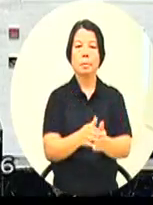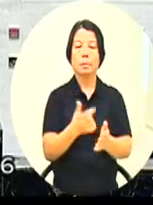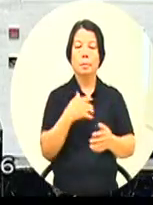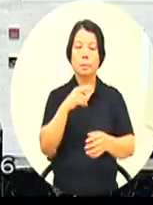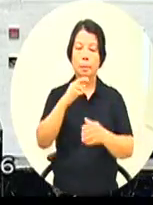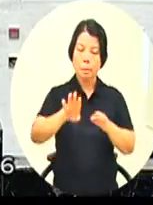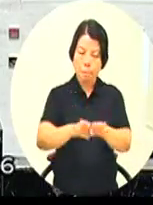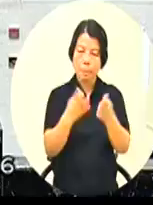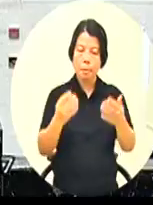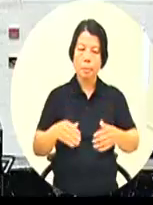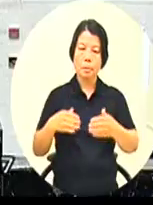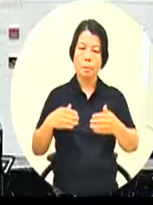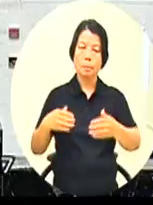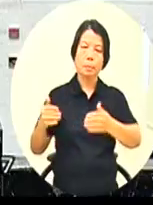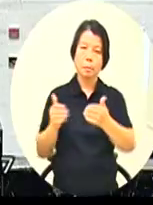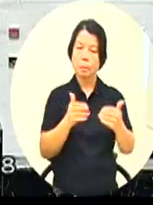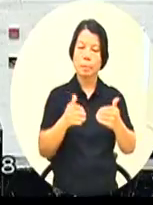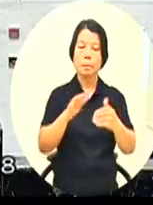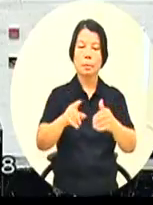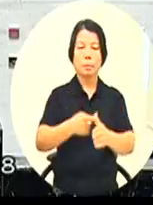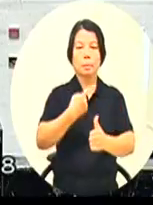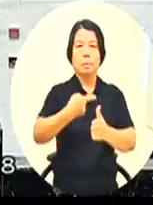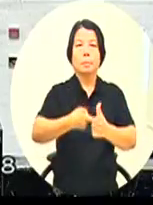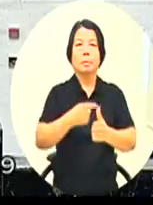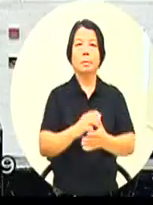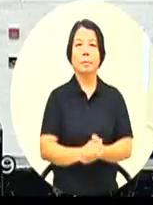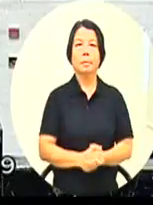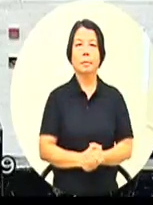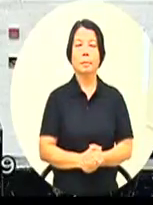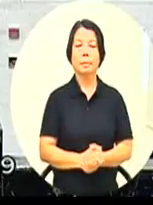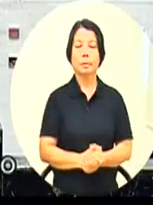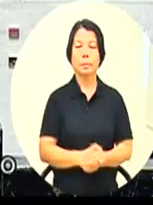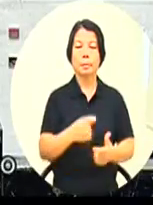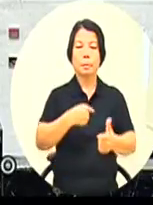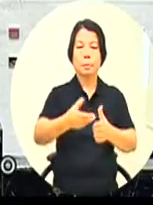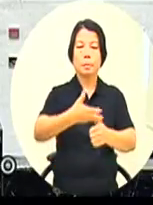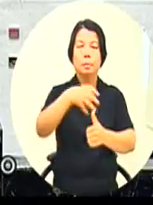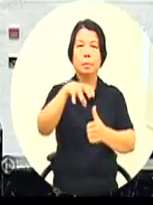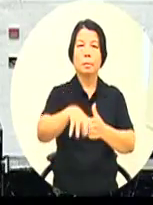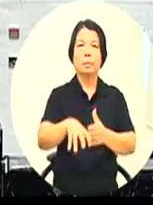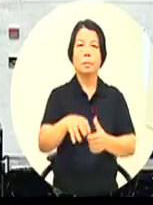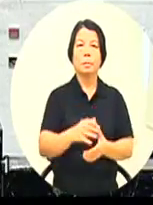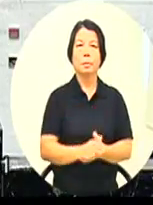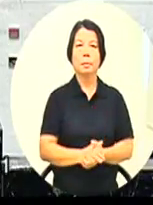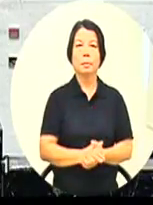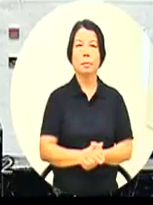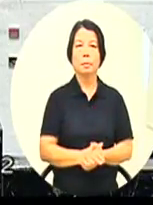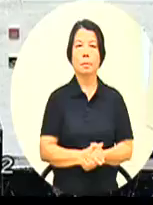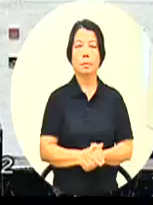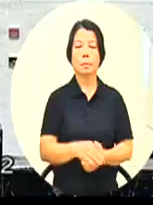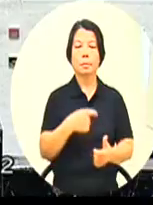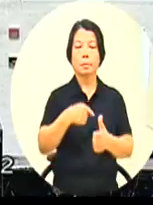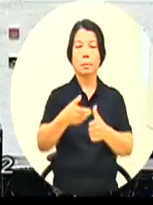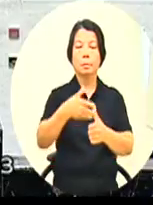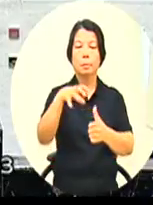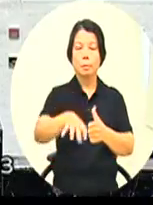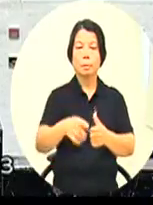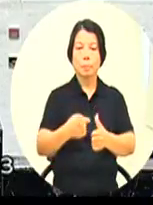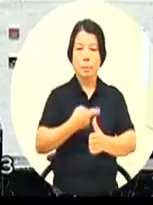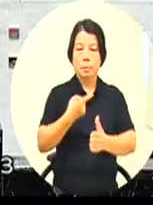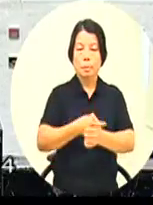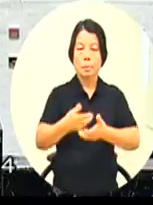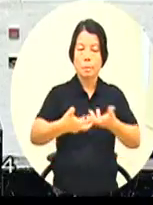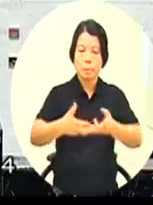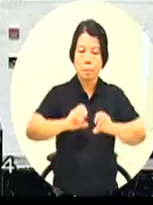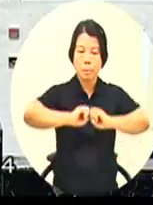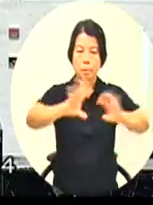询。那我们首先先从这个教育局吗？是不是？好，教育局先来做业务